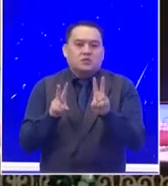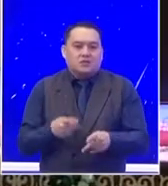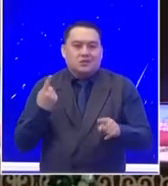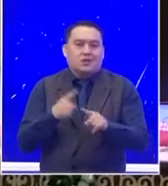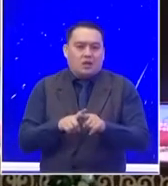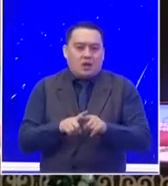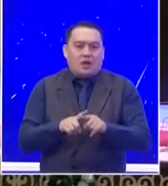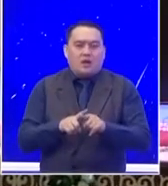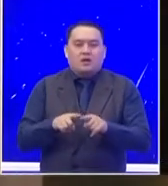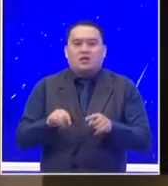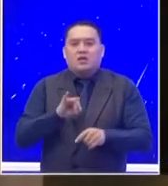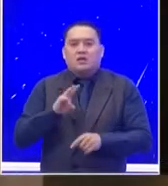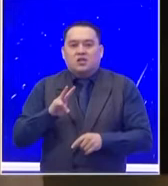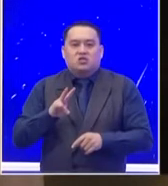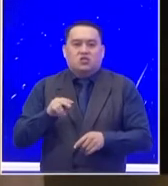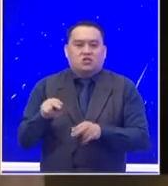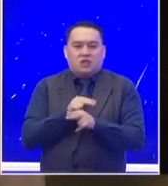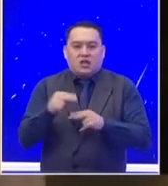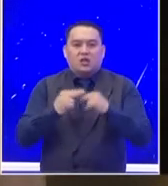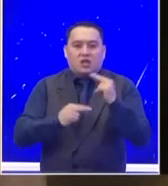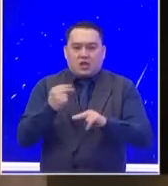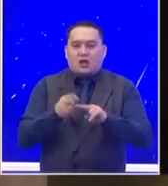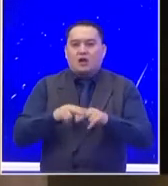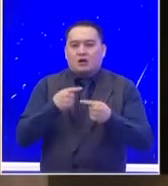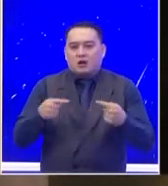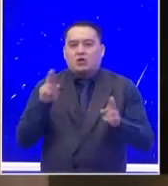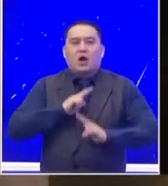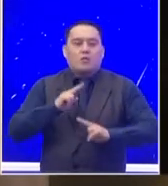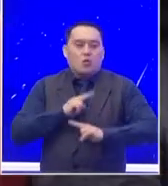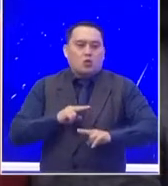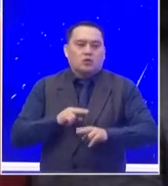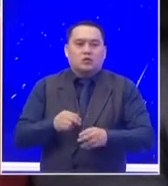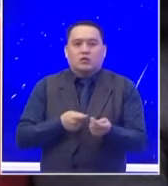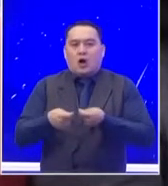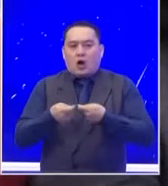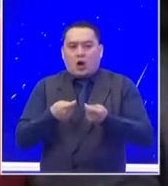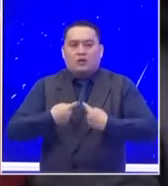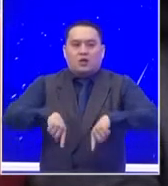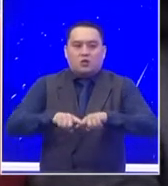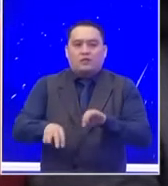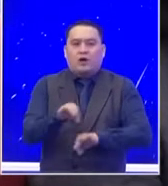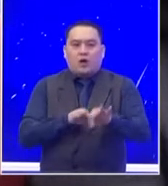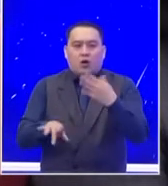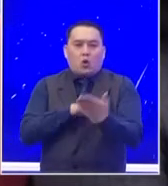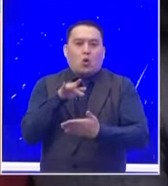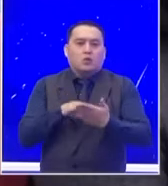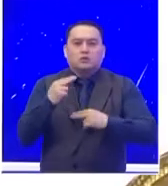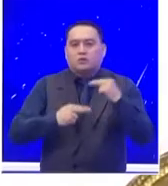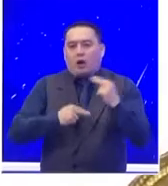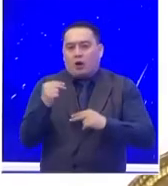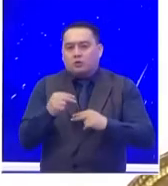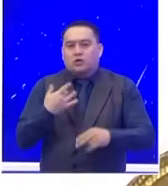специальности техник-гидротехник и инженер-строитель. В разные годы работал начальником отделов архитектуры и